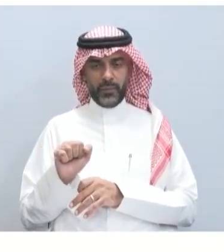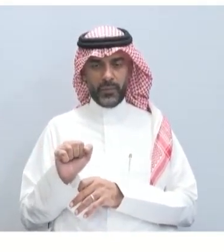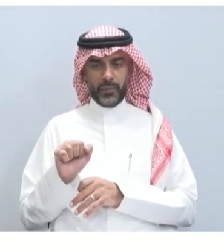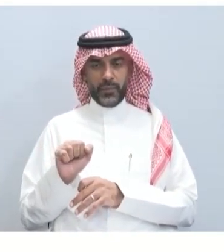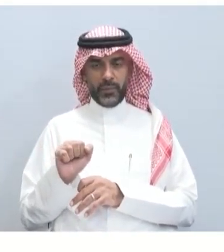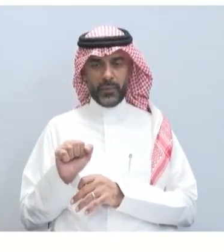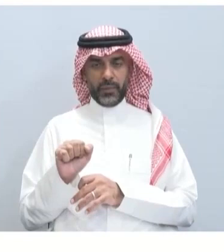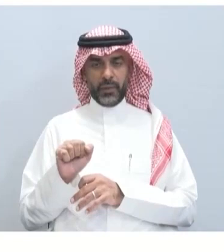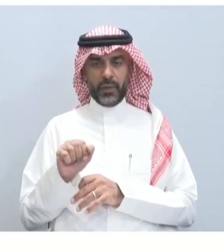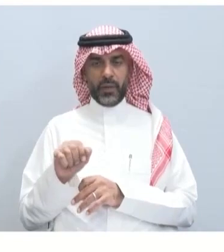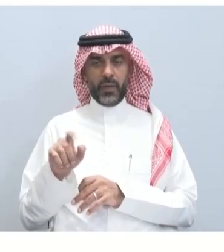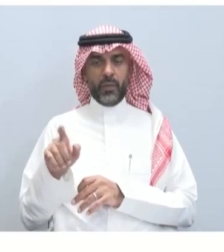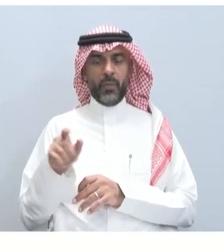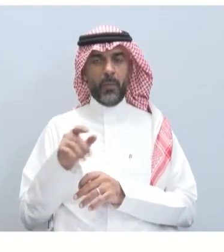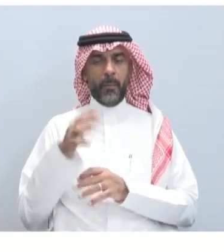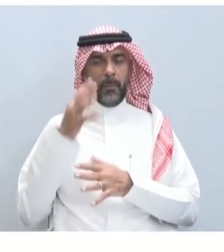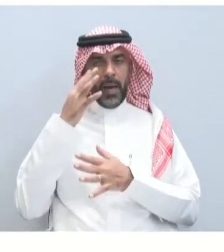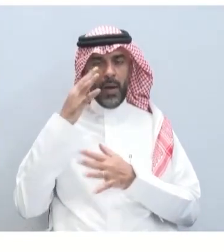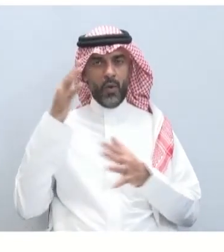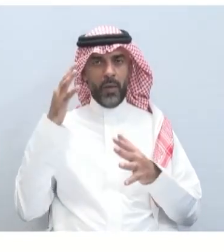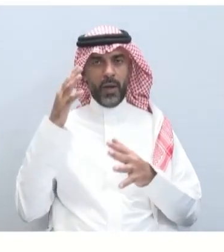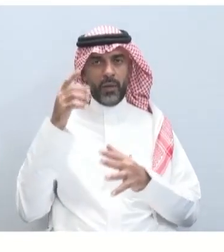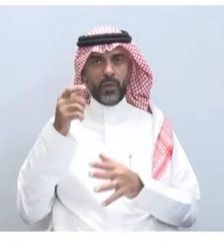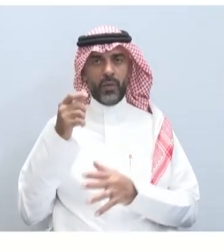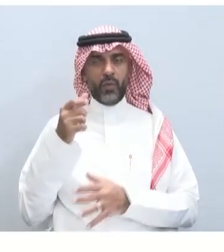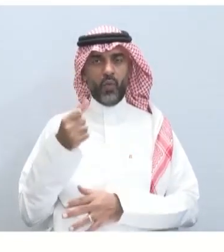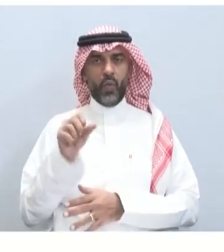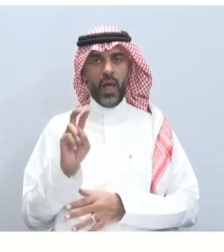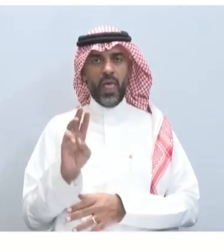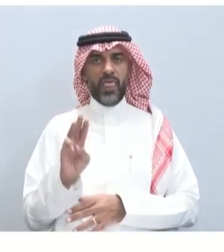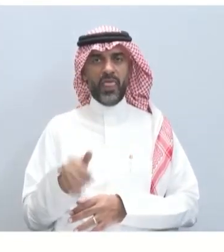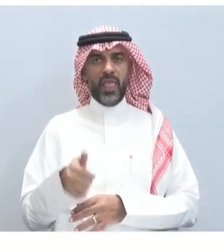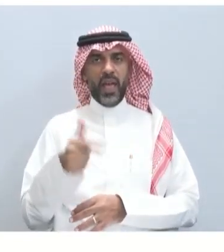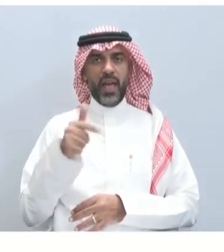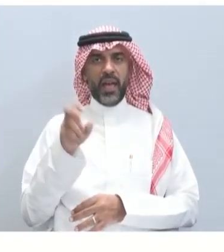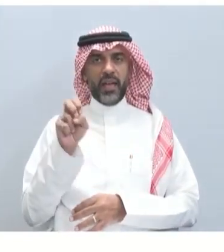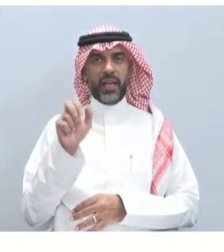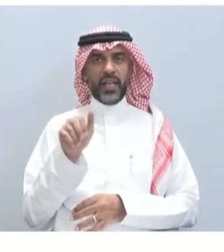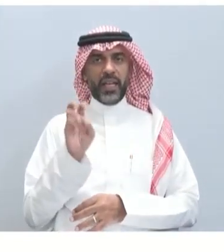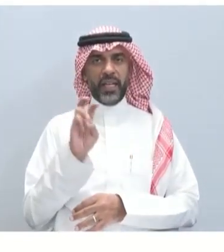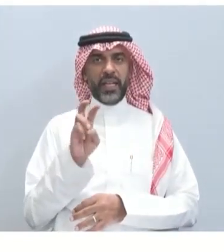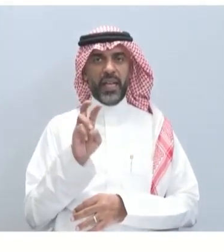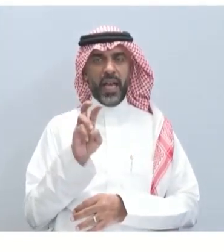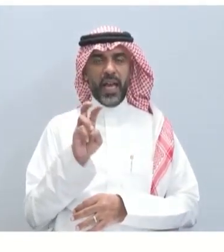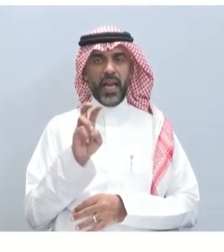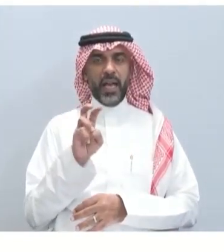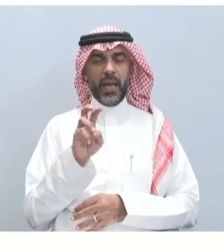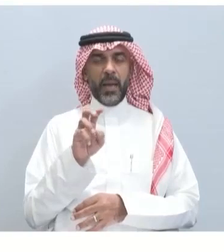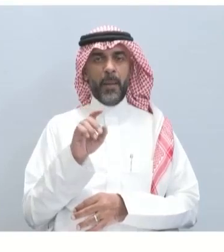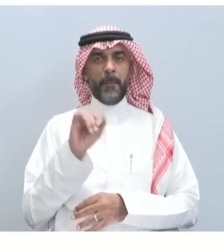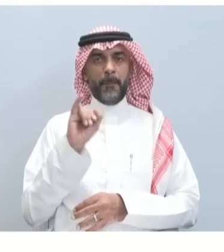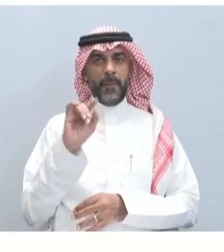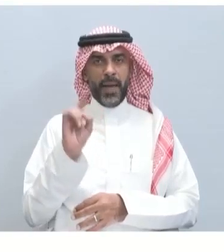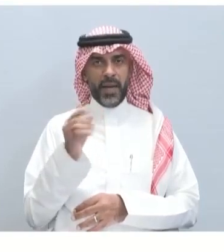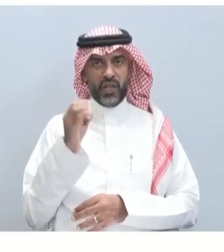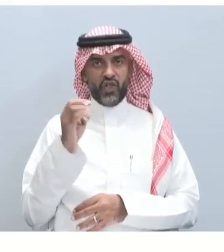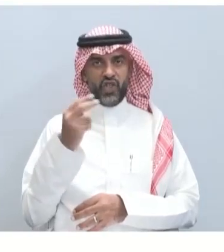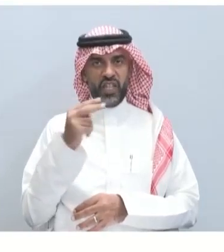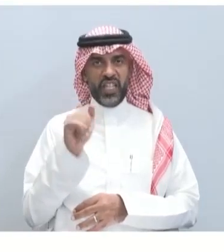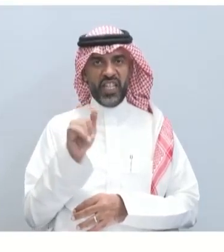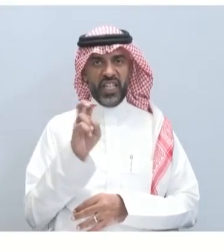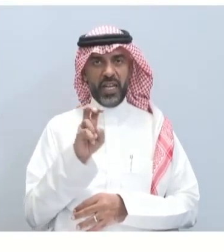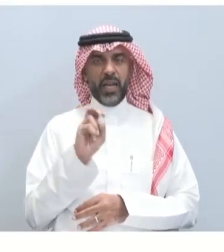ايضا مصادر معلومات وثائقيه غير مرجعيه المصادر المعلومات او مصادر المعلومات الوثائقيه المرجعيه